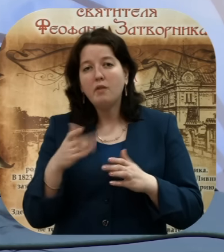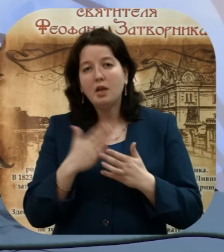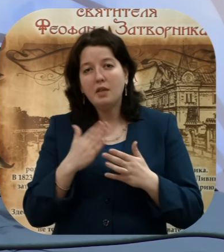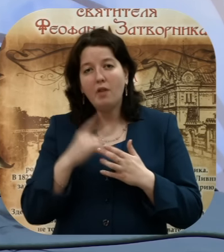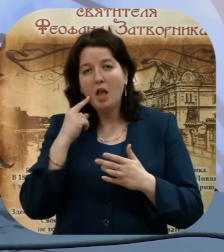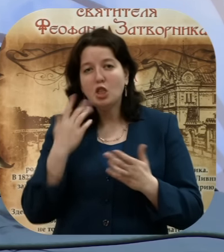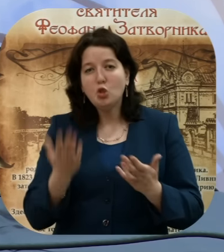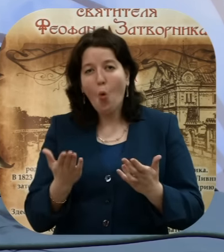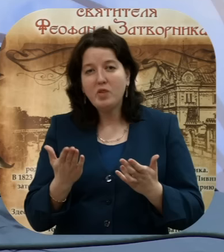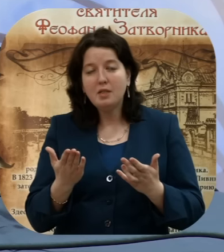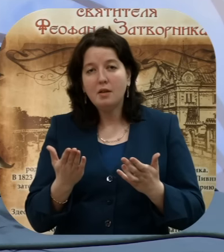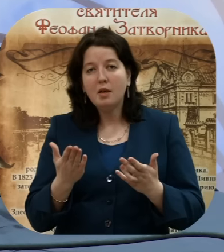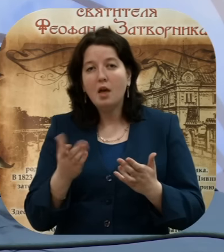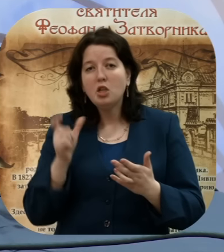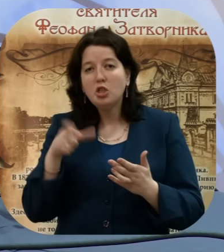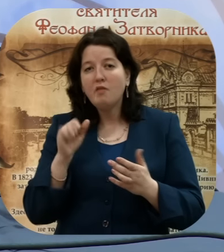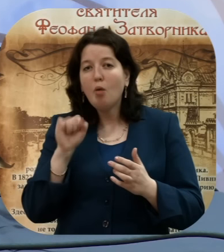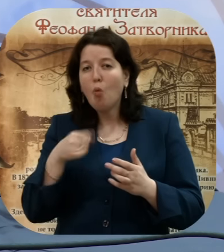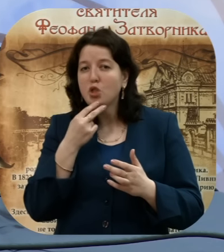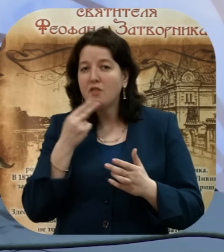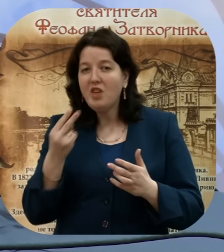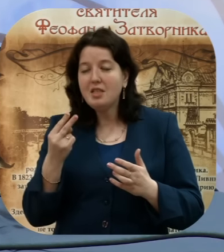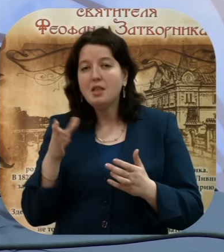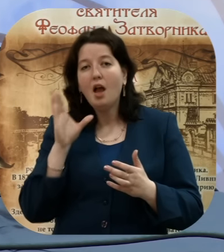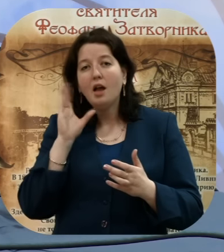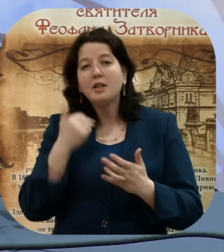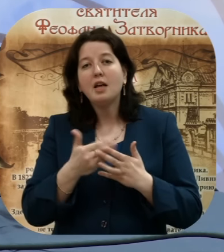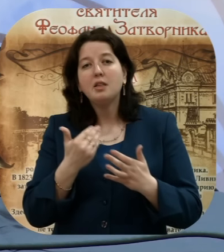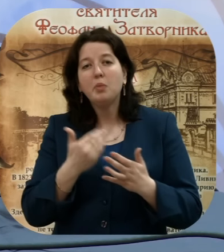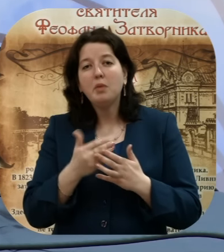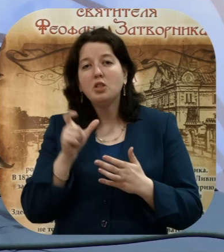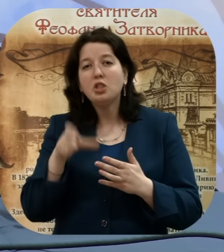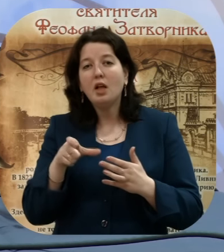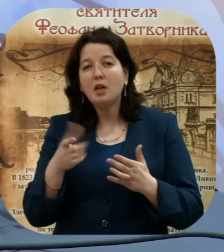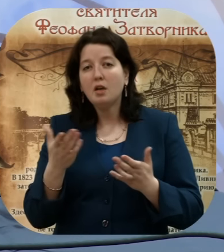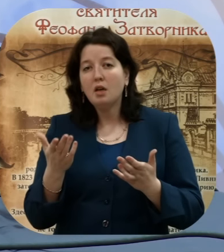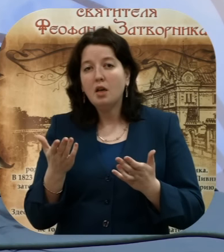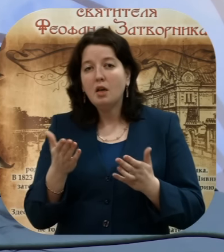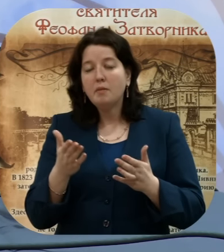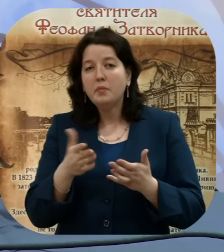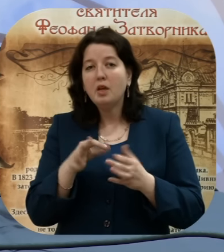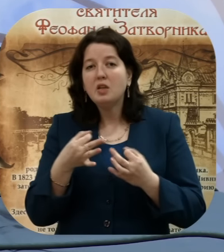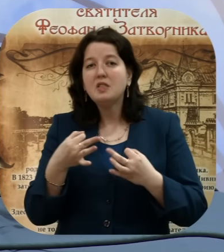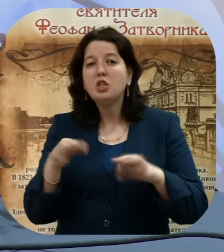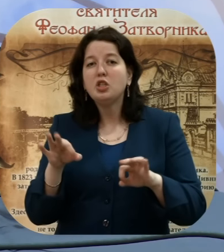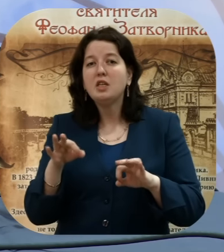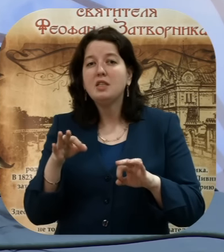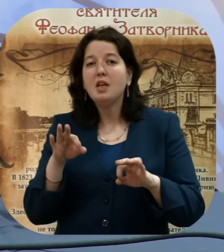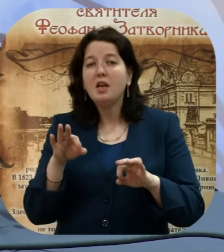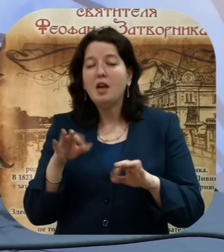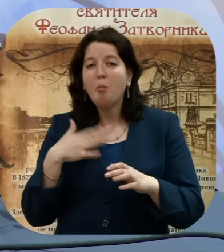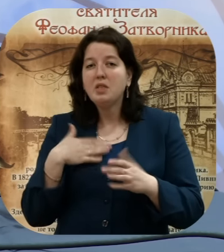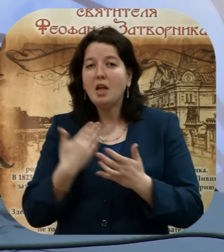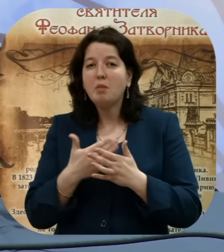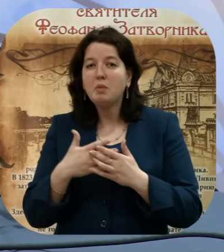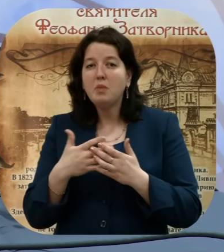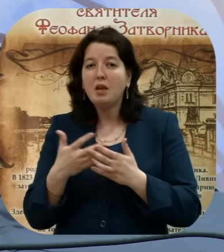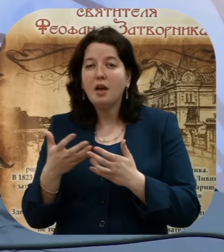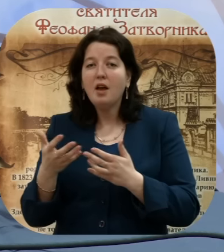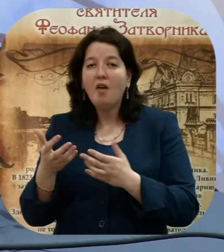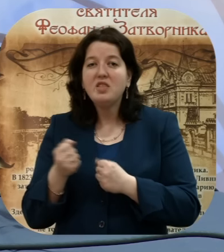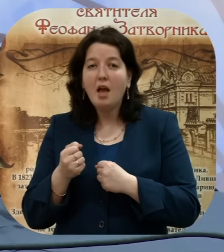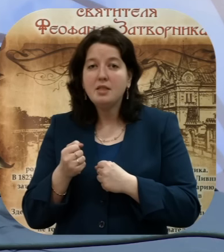совесть. Он может видеть, когда он может, что называется, простите меня, хапнуть, а когда может